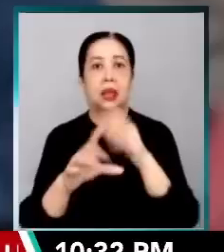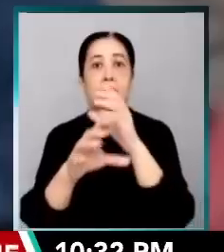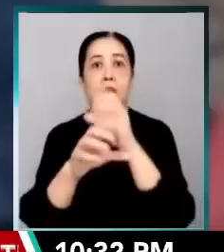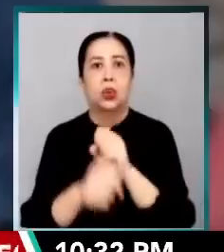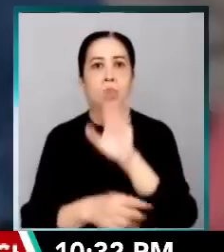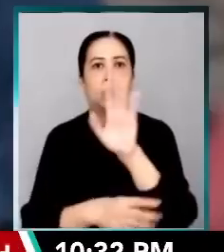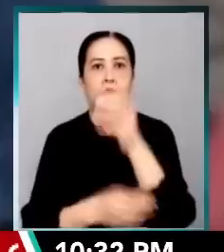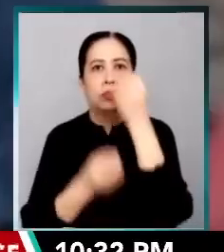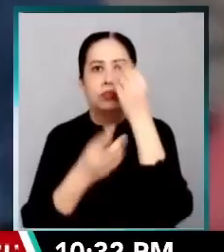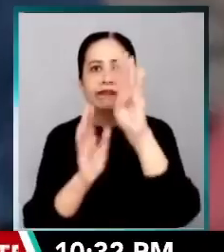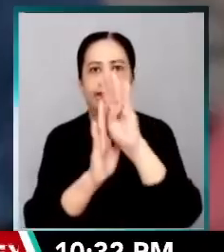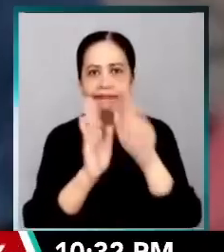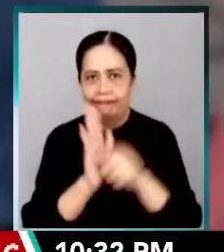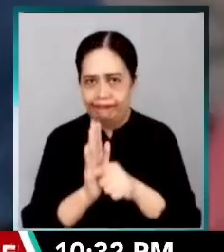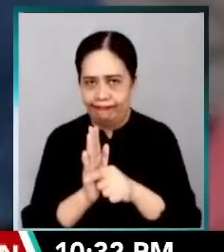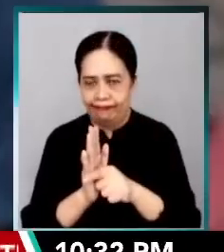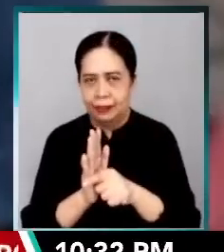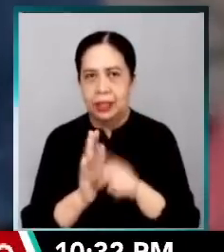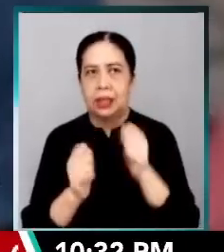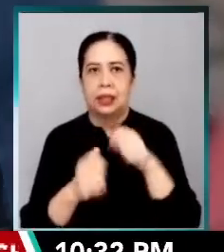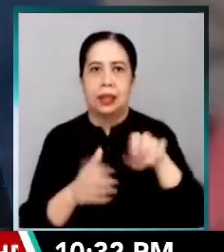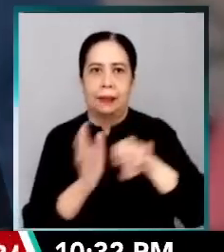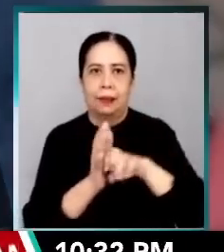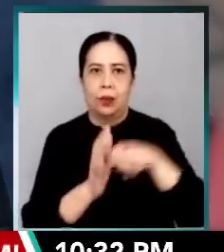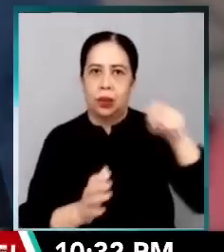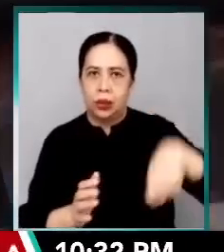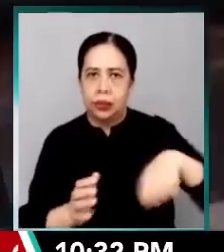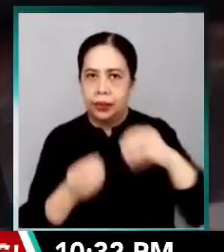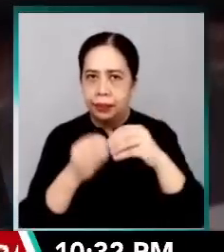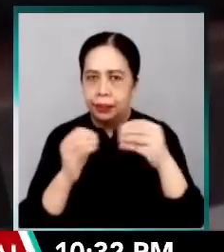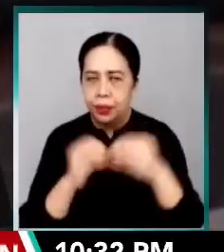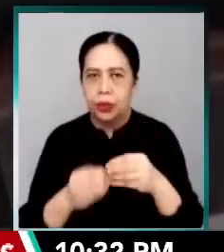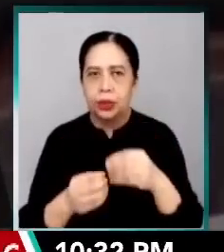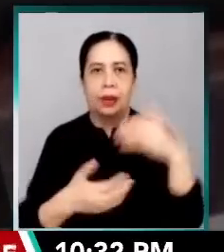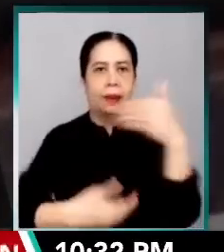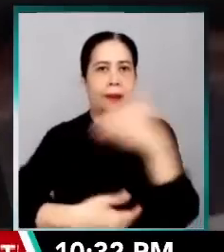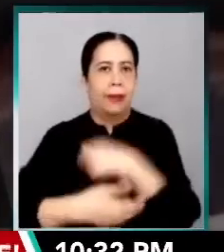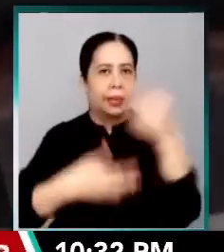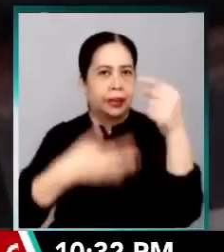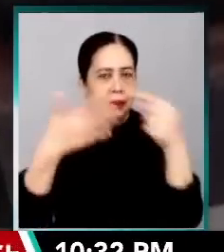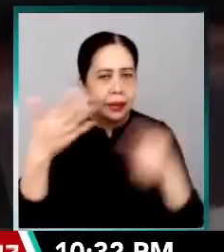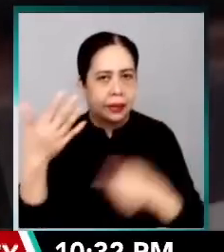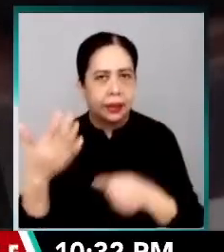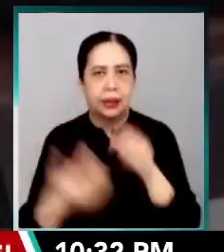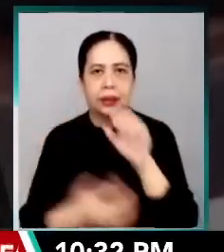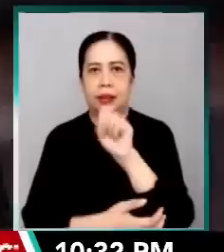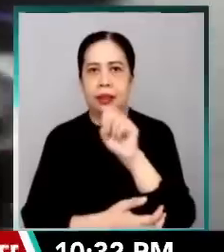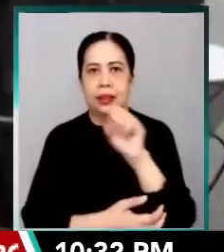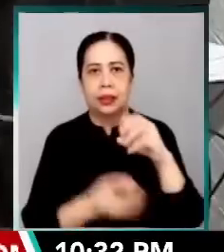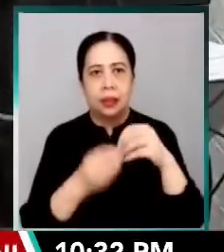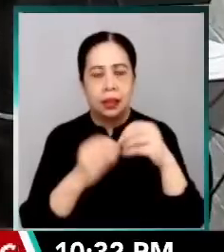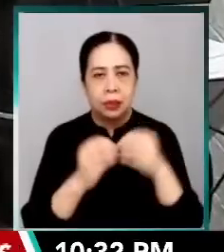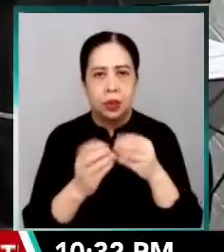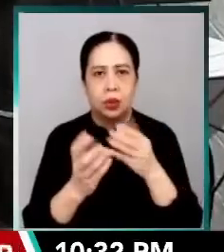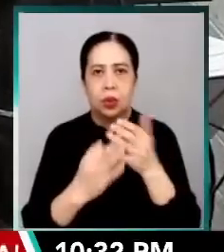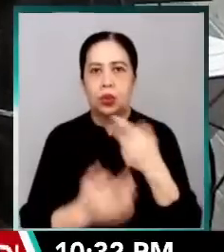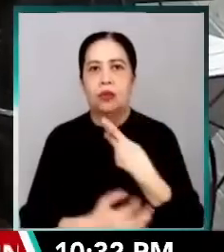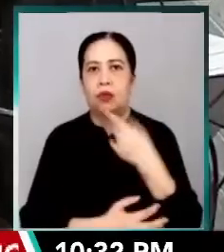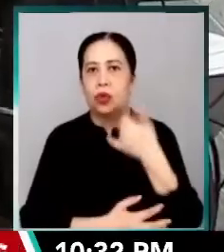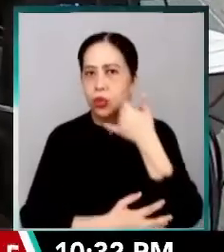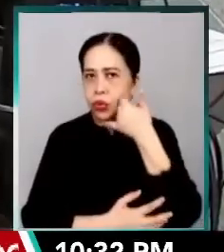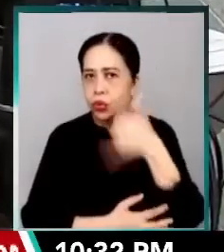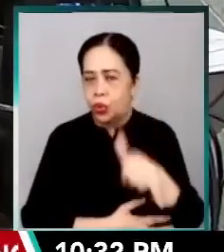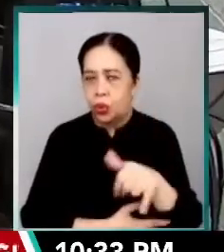impormasyon, gaya ng inyong credit card numbers, bank details o social security number via voice call. Payo ng PNP